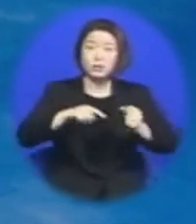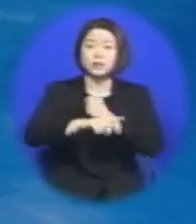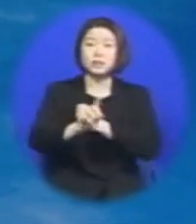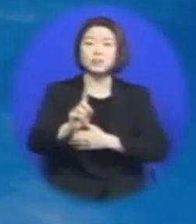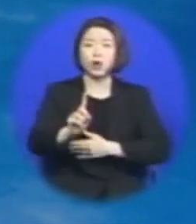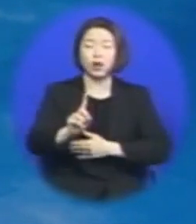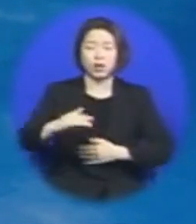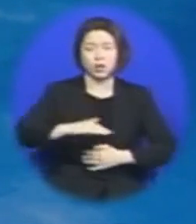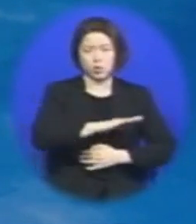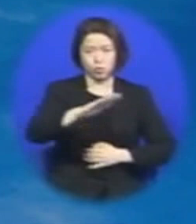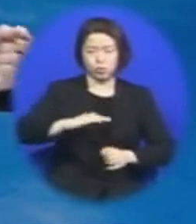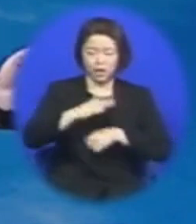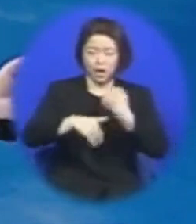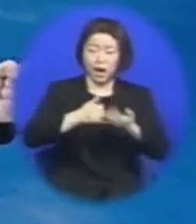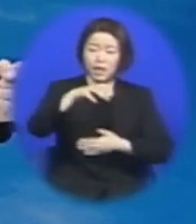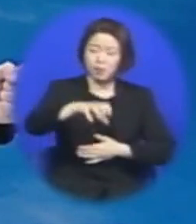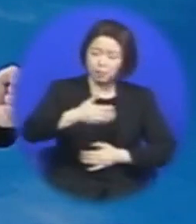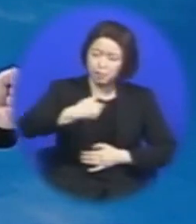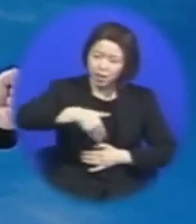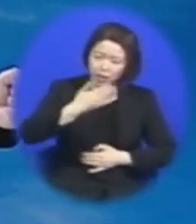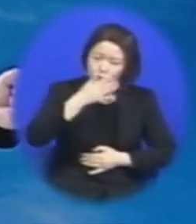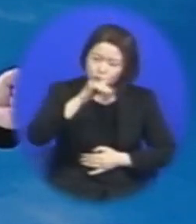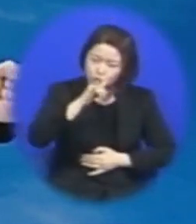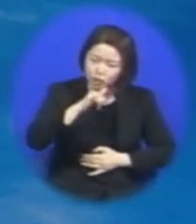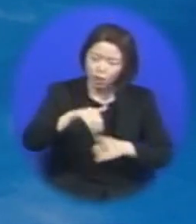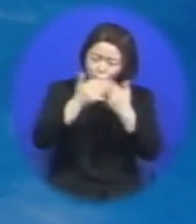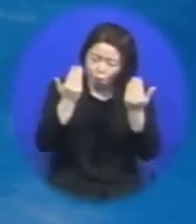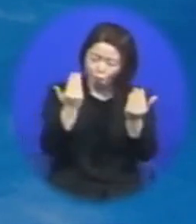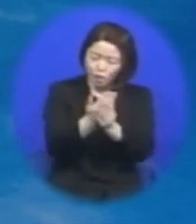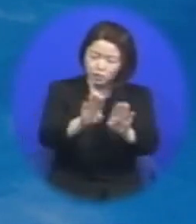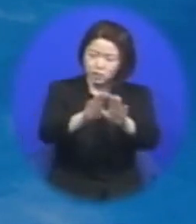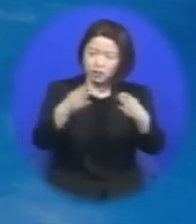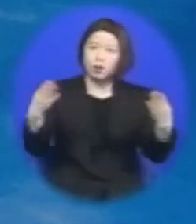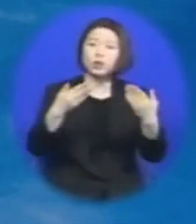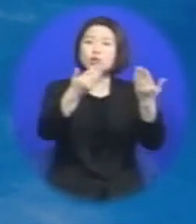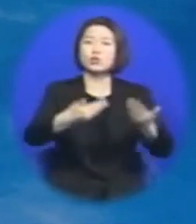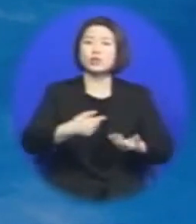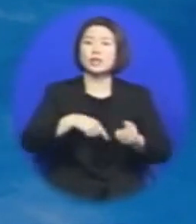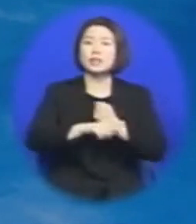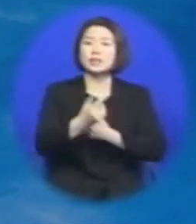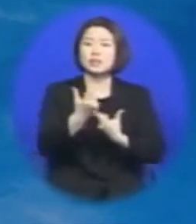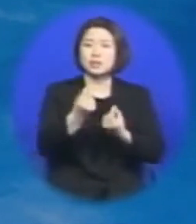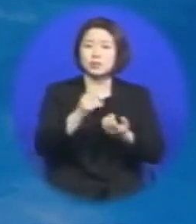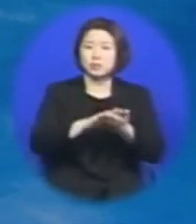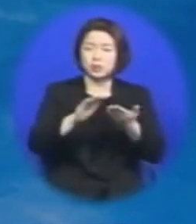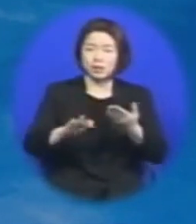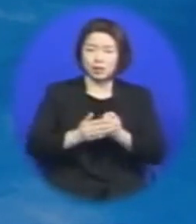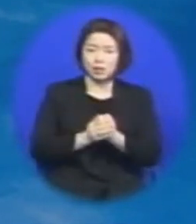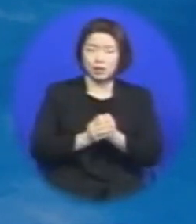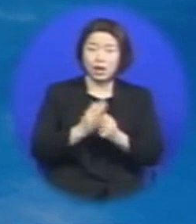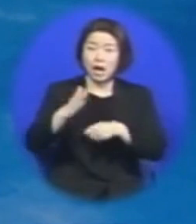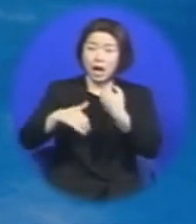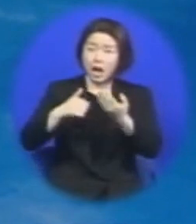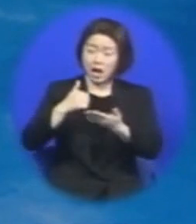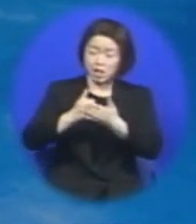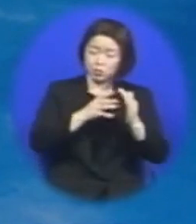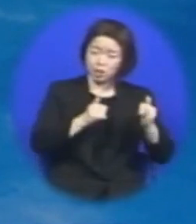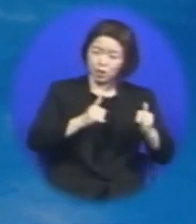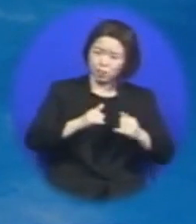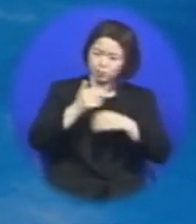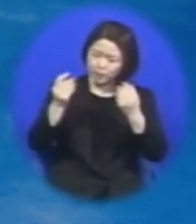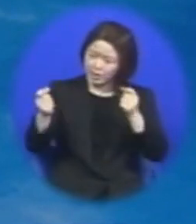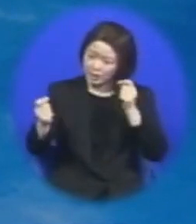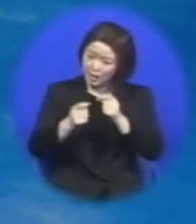나오도록 완전히 열어 주셨다는 하나님과 사람 사이에는 도무지 가까이 할 수 없는 장벽이